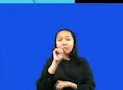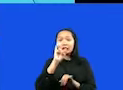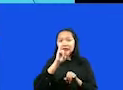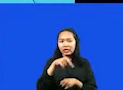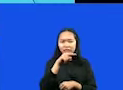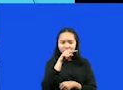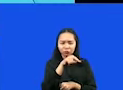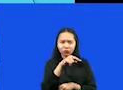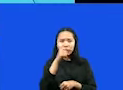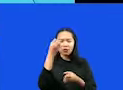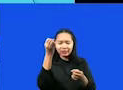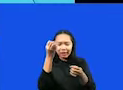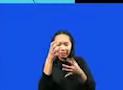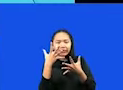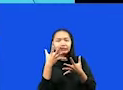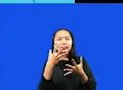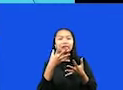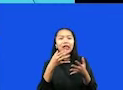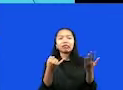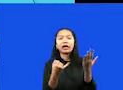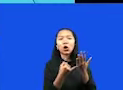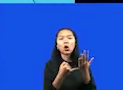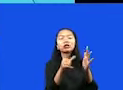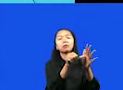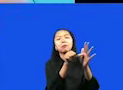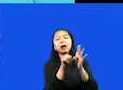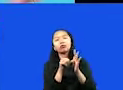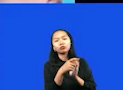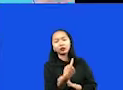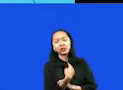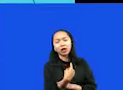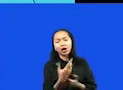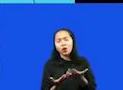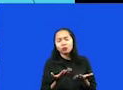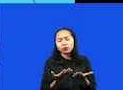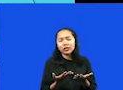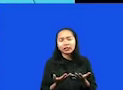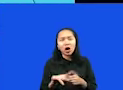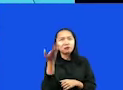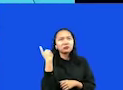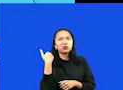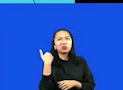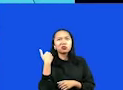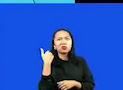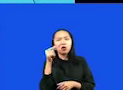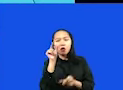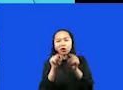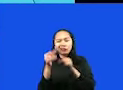untuk merangkul orang-orang yang tadinya mungkin gak tahu kalau itu ada jadi